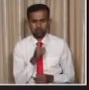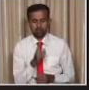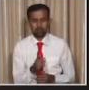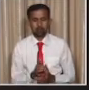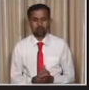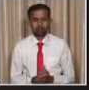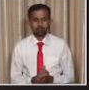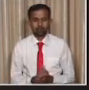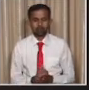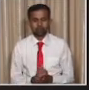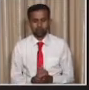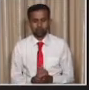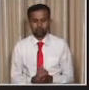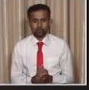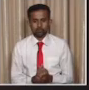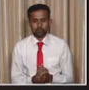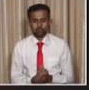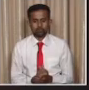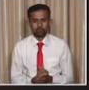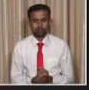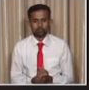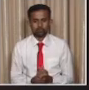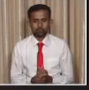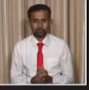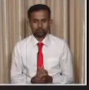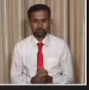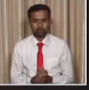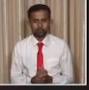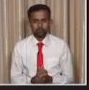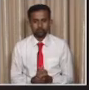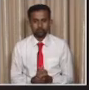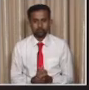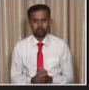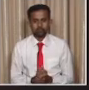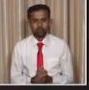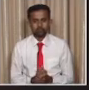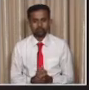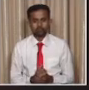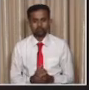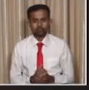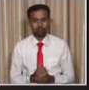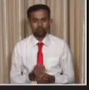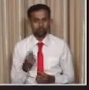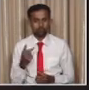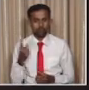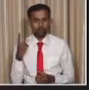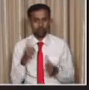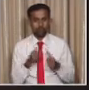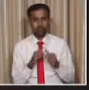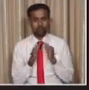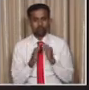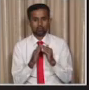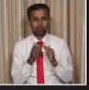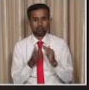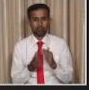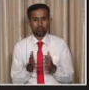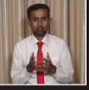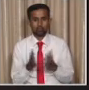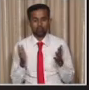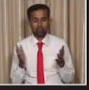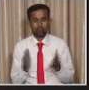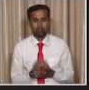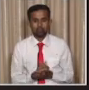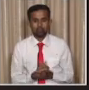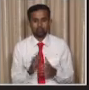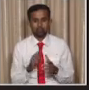ඕනේ. එතකොට ඒකම අපි කියන්න ඕනේ. දැන් මේ ඊපෙරේද අරලියාගම මන්දිරේ විශාල දුවර විනාඩි දෙක